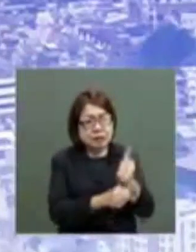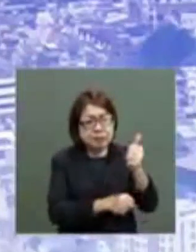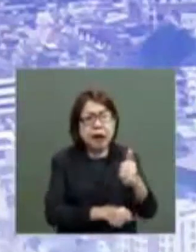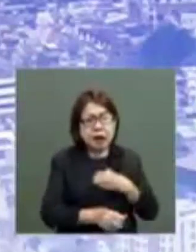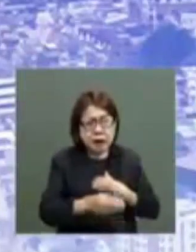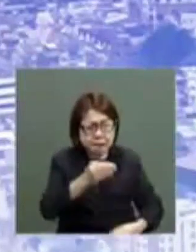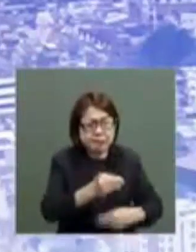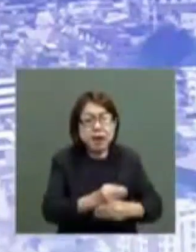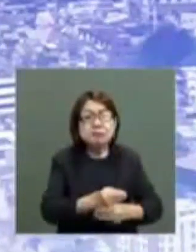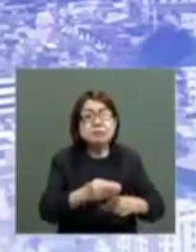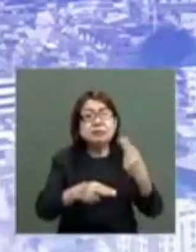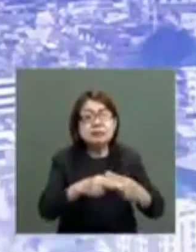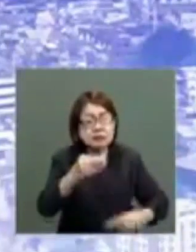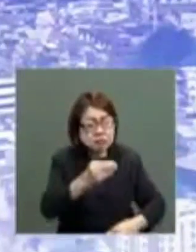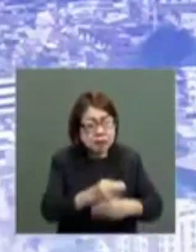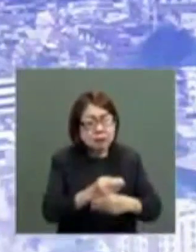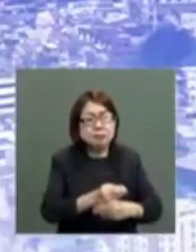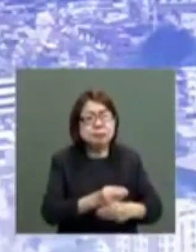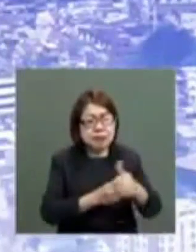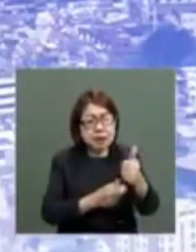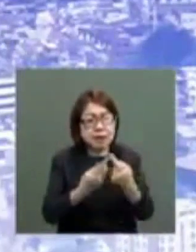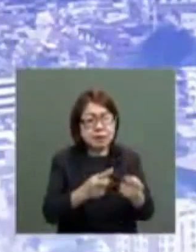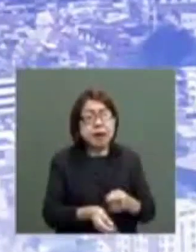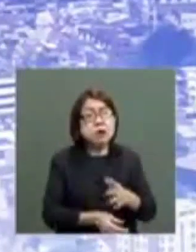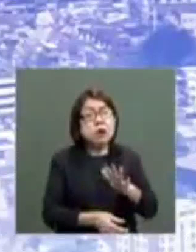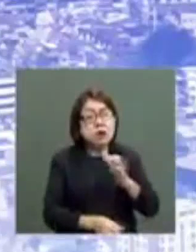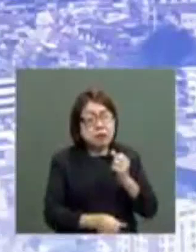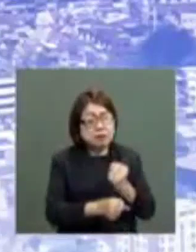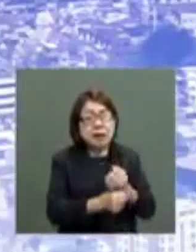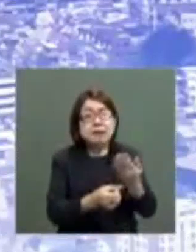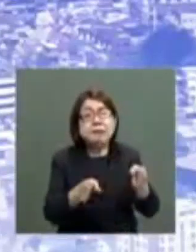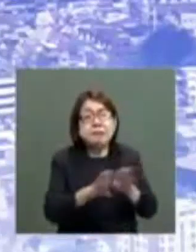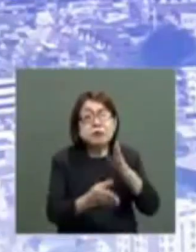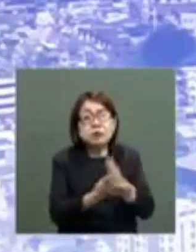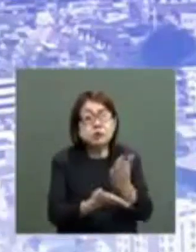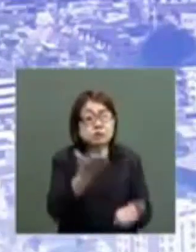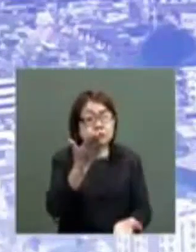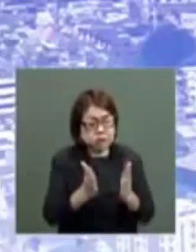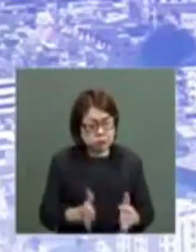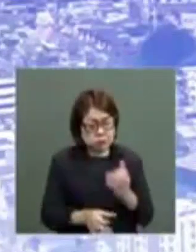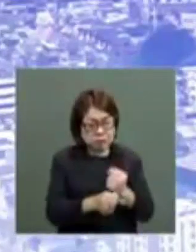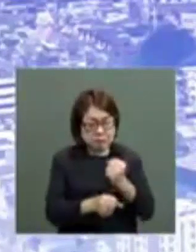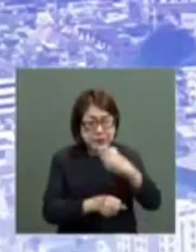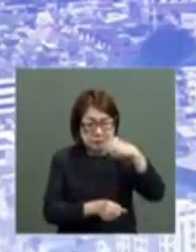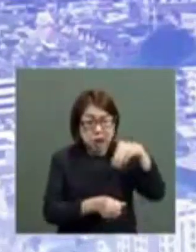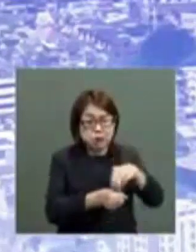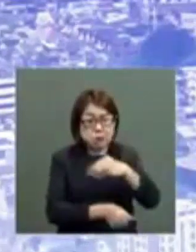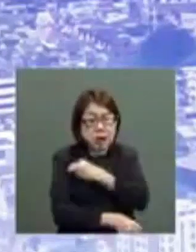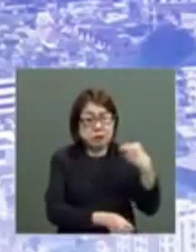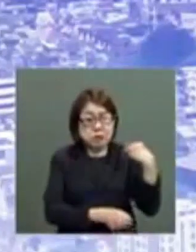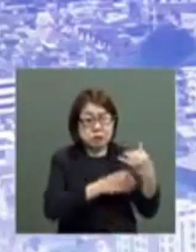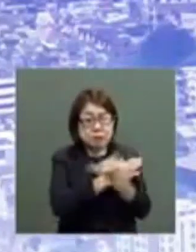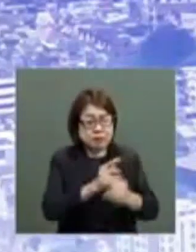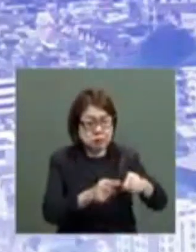ได้นะครับถึงแม้จะเป็นปิดทำการนะครับเจ้าหน้าที่ของสถานทูตดูแลคนไทยกันอย่างดีครับเมื่อสักครู่ผมถามกับท